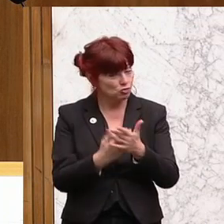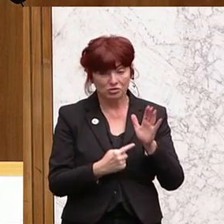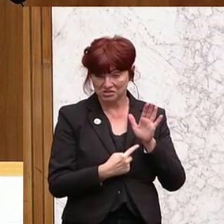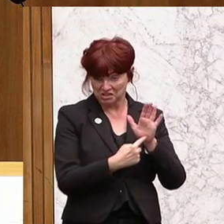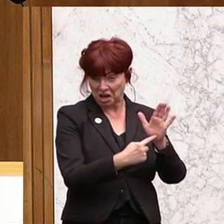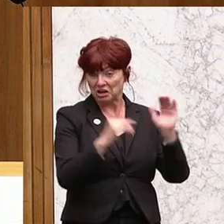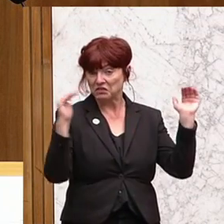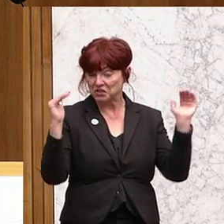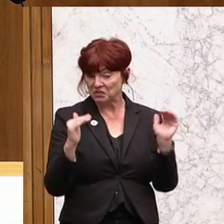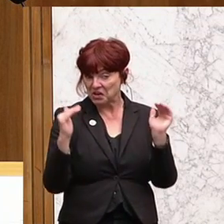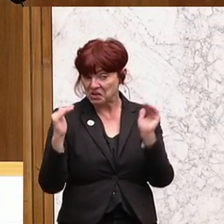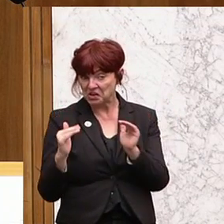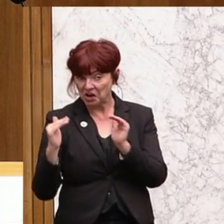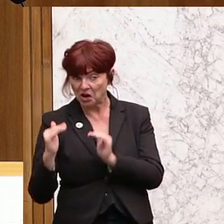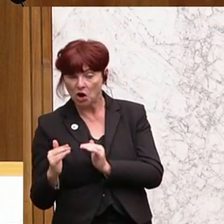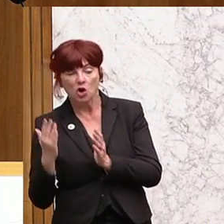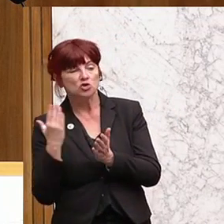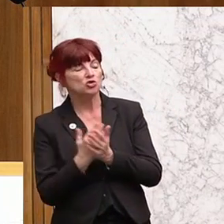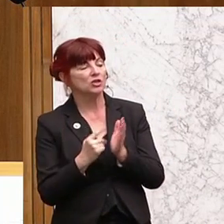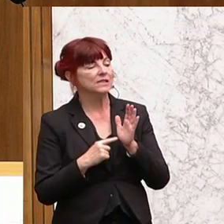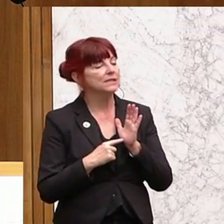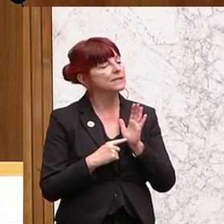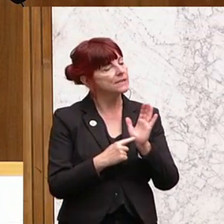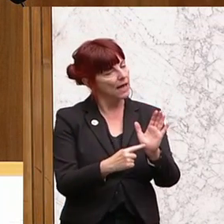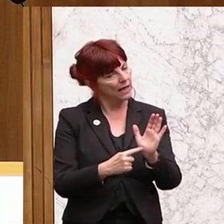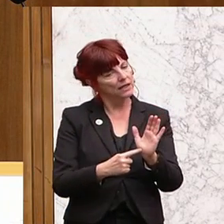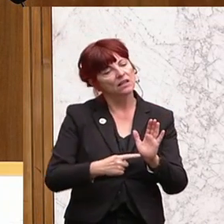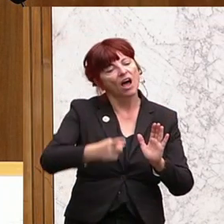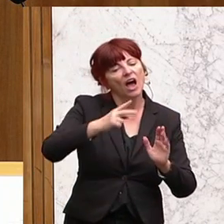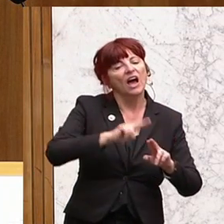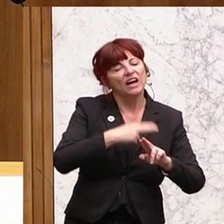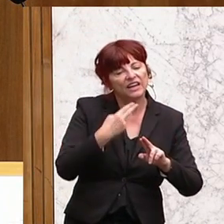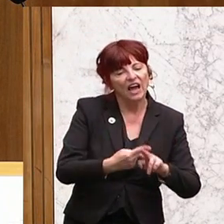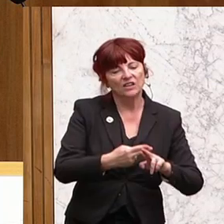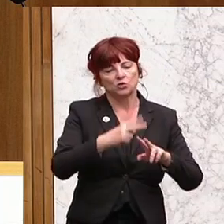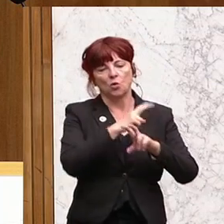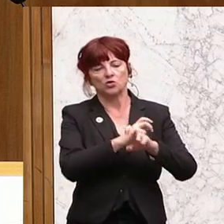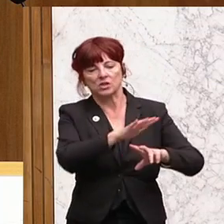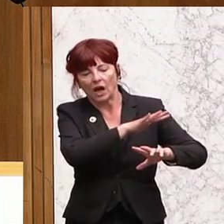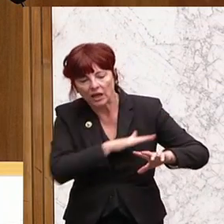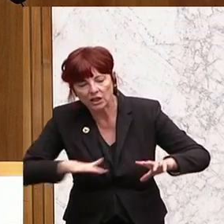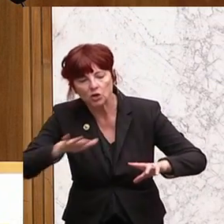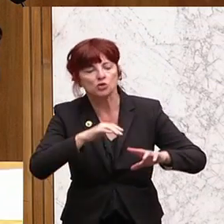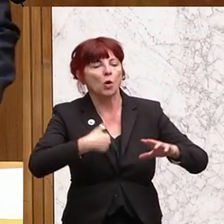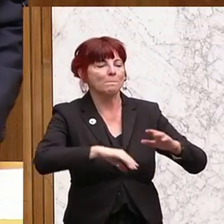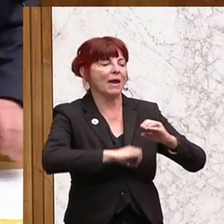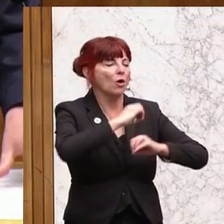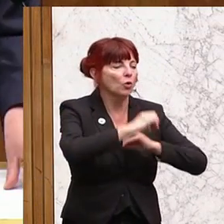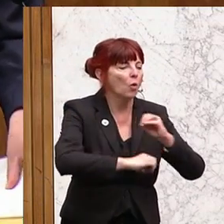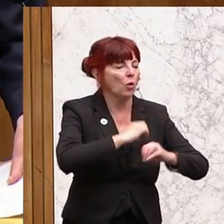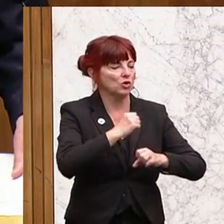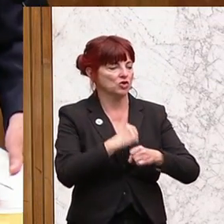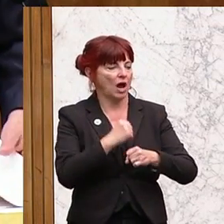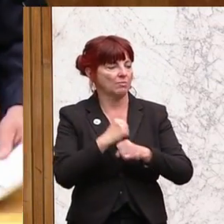der der zeigt dass unsere Maßnahmen der der flächendeckenden Ökologisierung der chen Landwirtschaft insbesondere mit dem